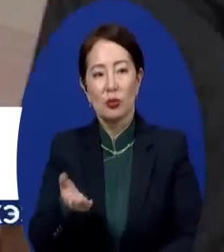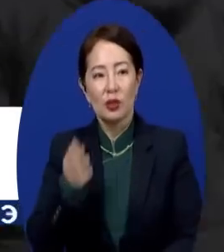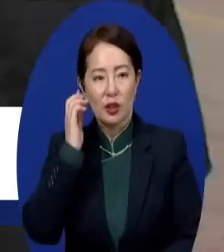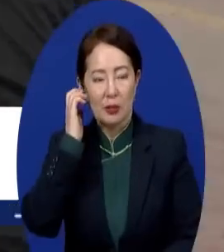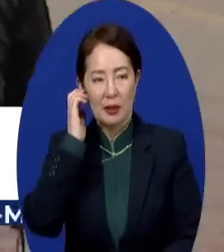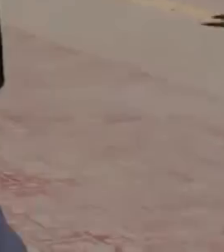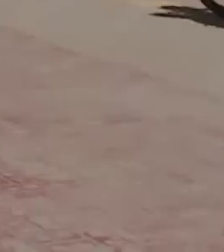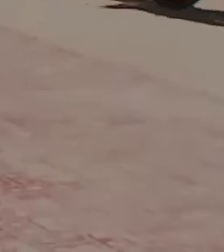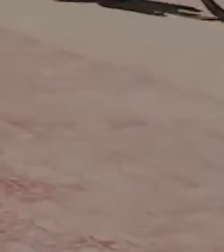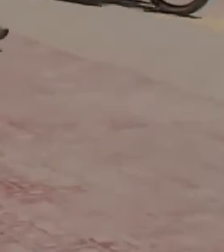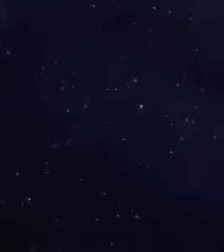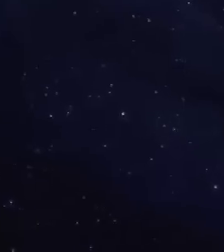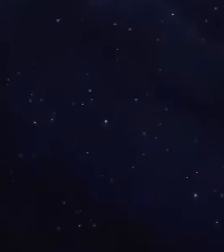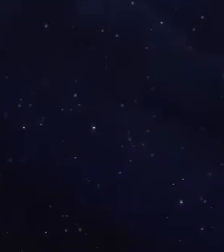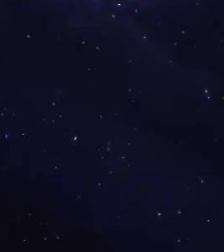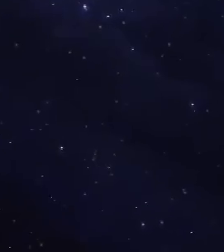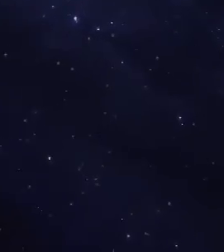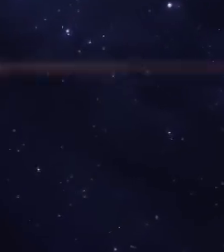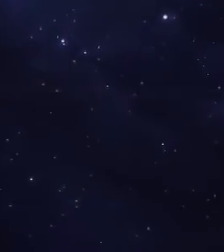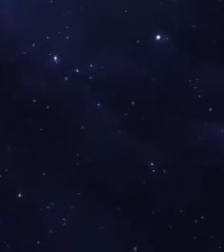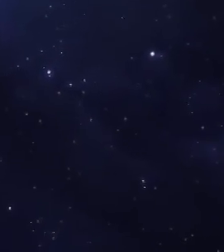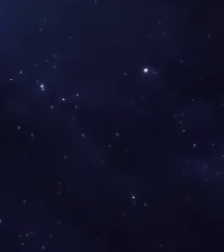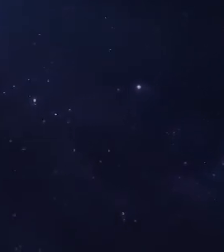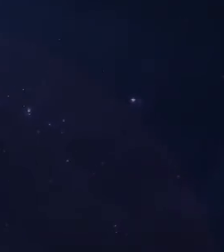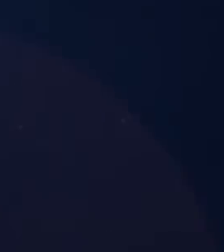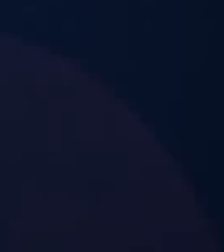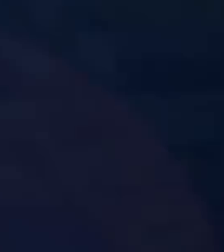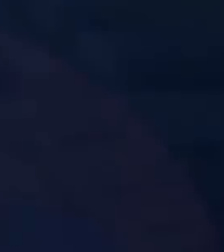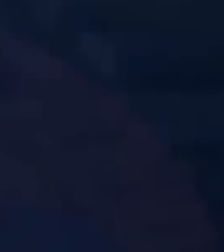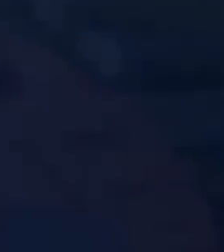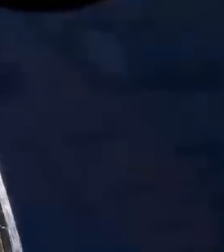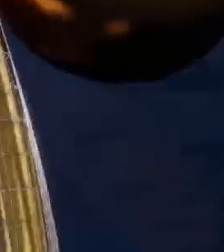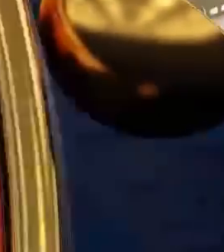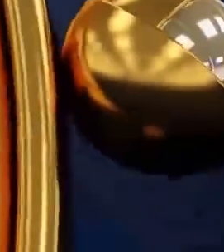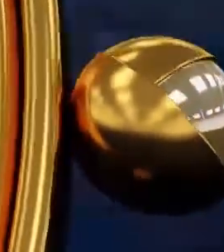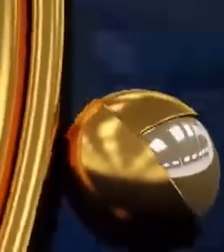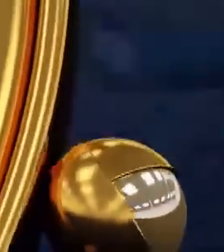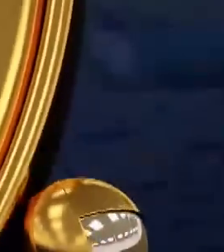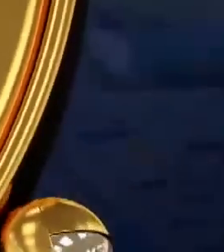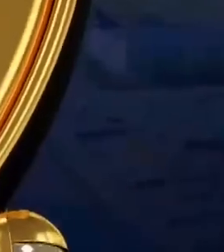аа.